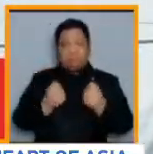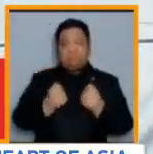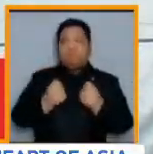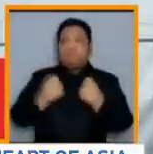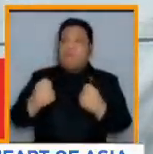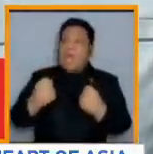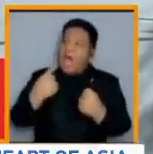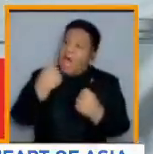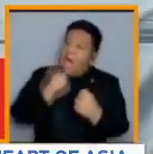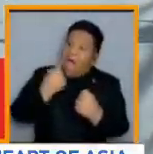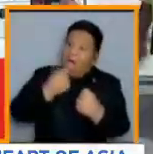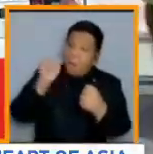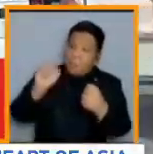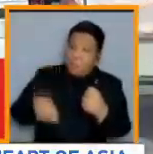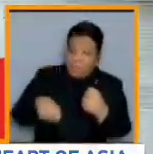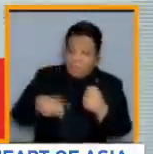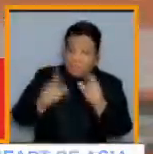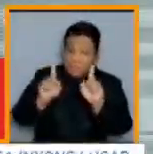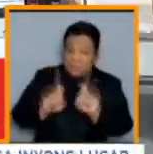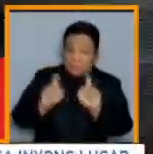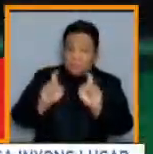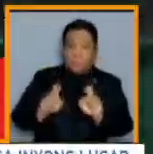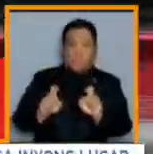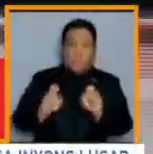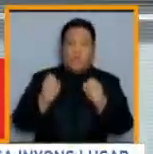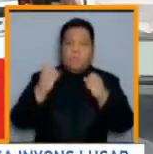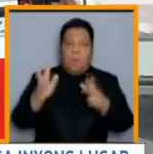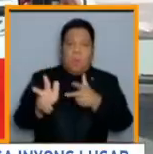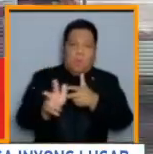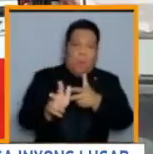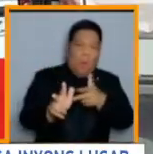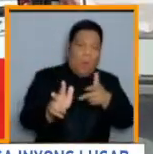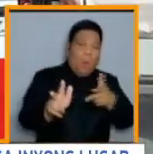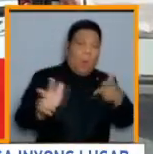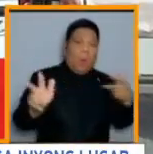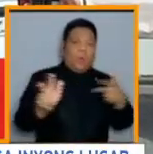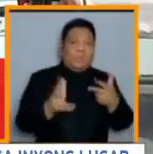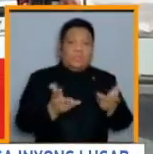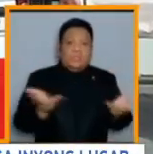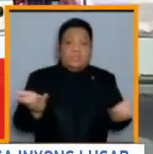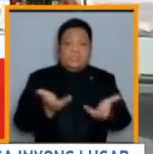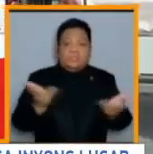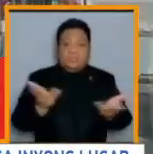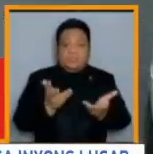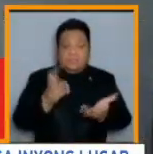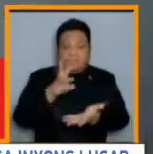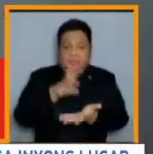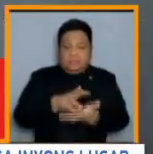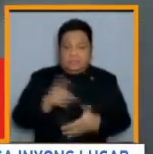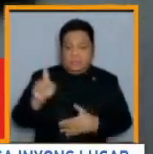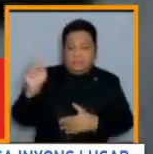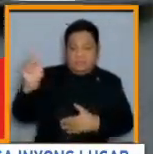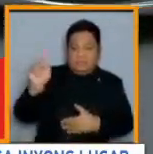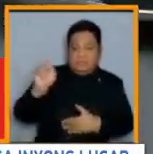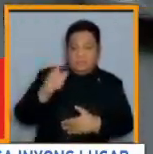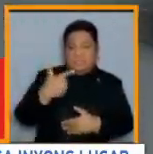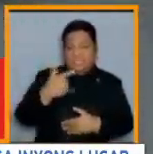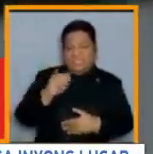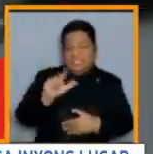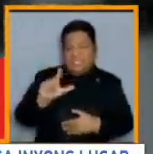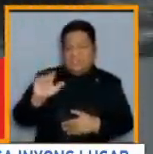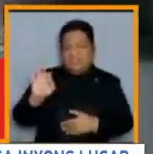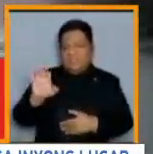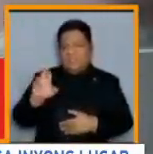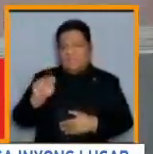para sa park and swab sa Mayor Hil Fernando Avenue. Ganyan din po sitwasyon sa isa pang swab test center